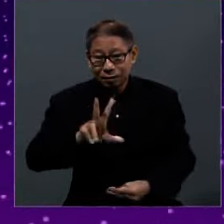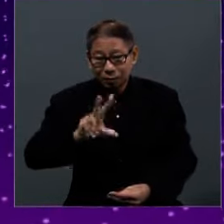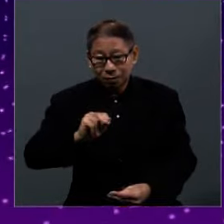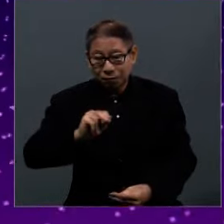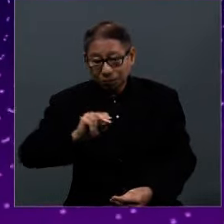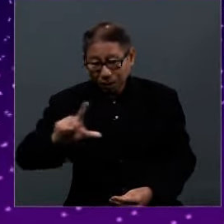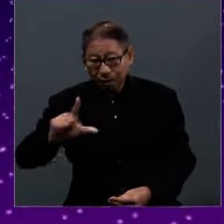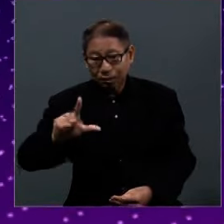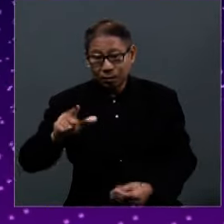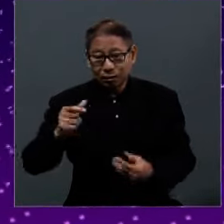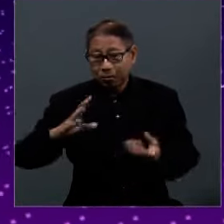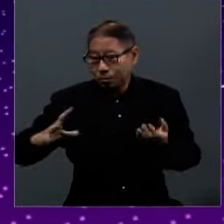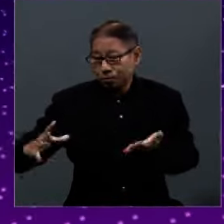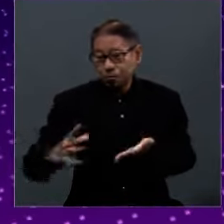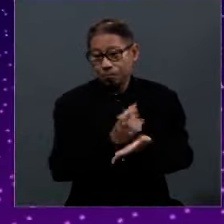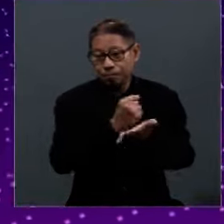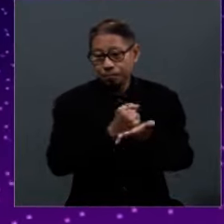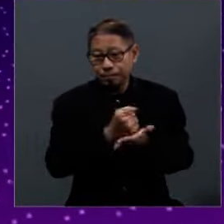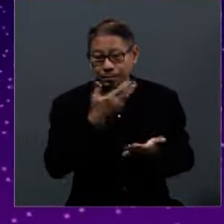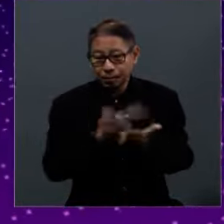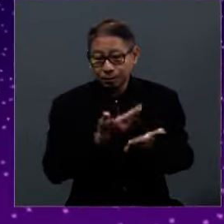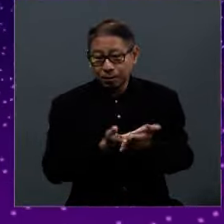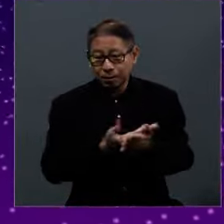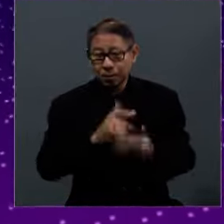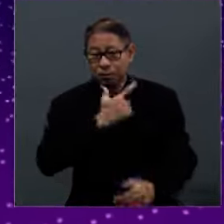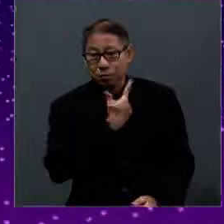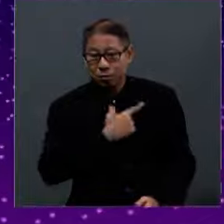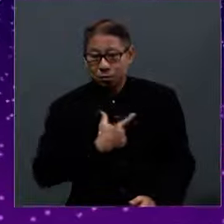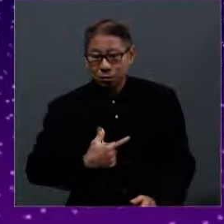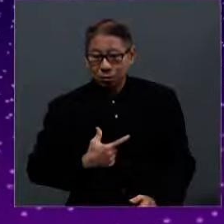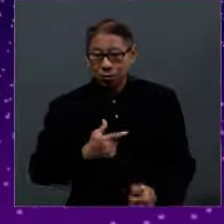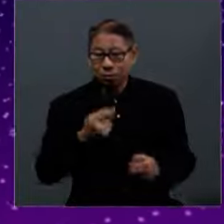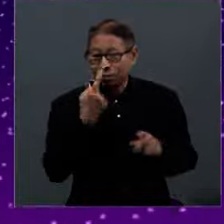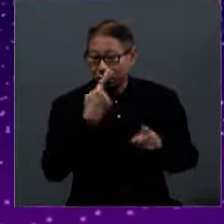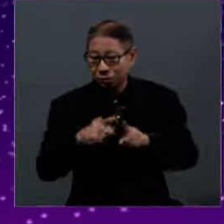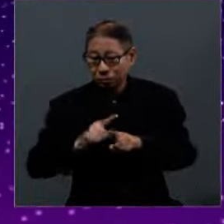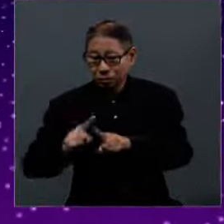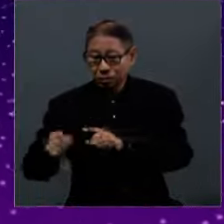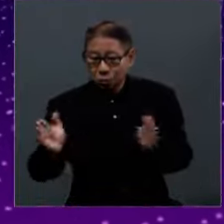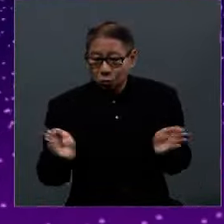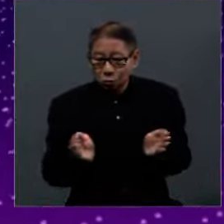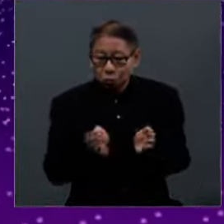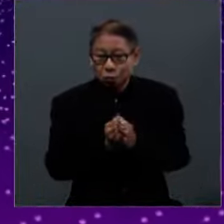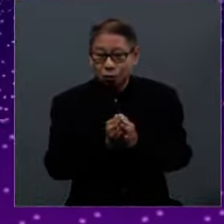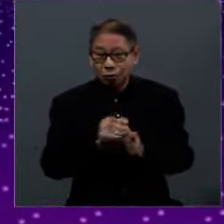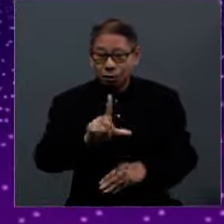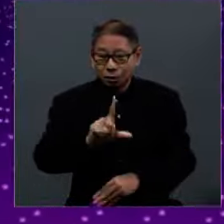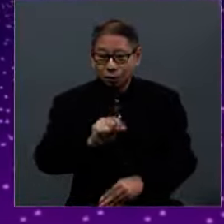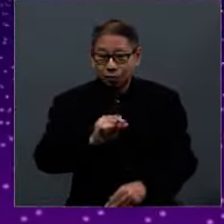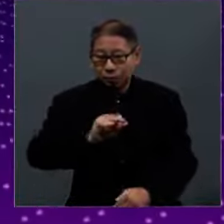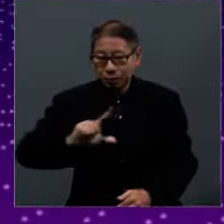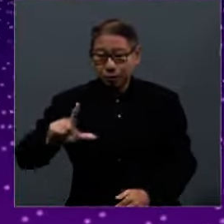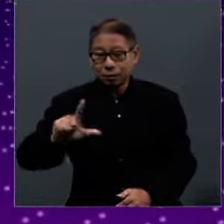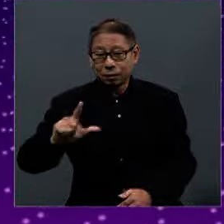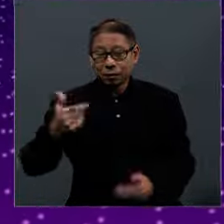บาทนะฮะตรวจยึดทรัพย์สินทั้งตัวเงินสดทองคำและของมีค่าอื่นๆนะครับรวมๆกันแล้วมูลค่ากว่า 20ล้าน